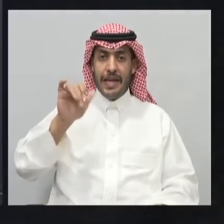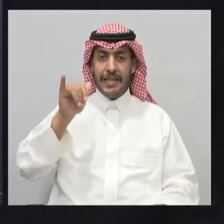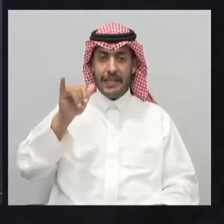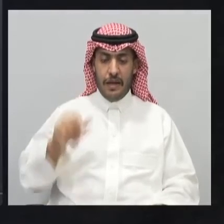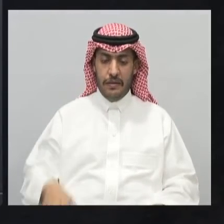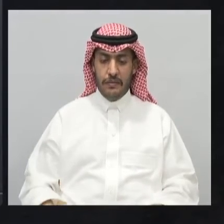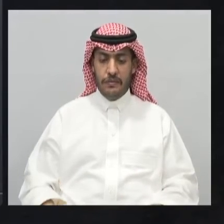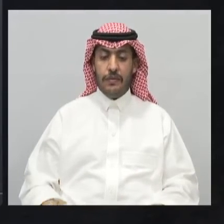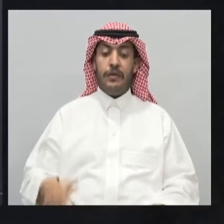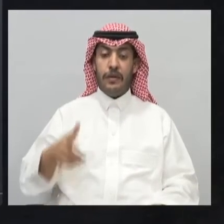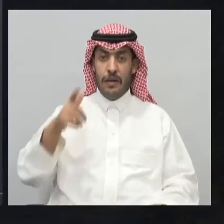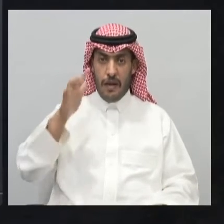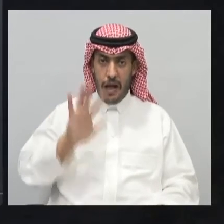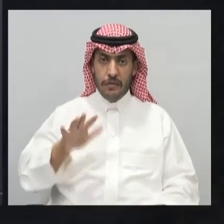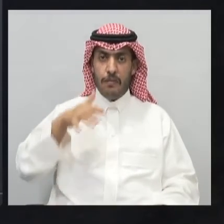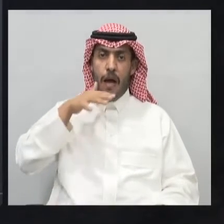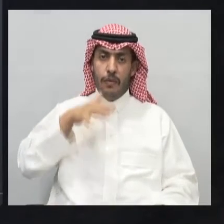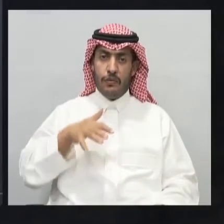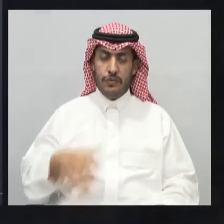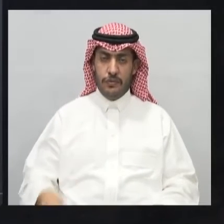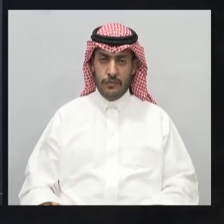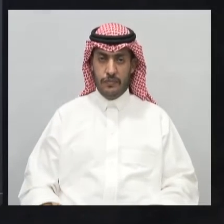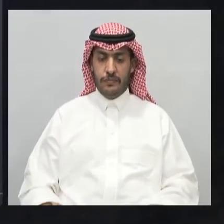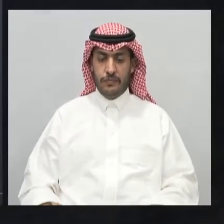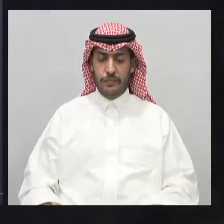السلام محمد صلى الله عليه